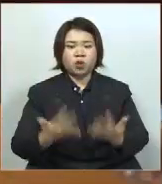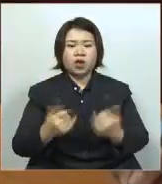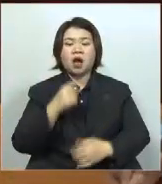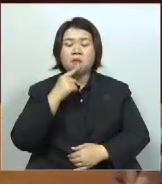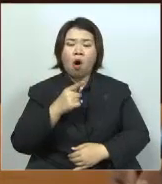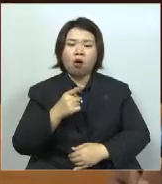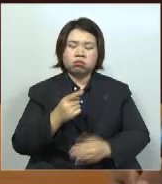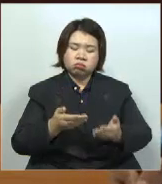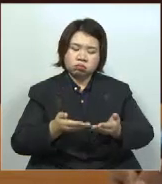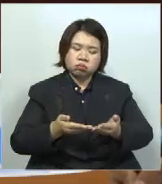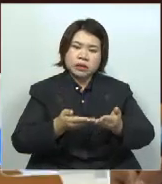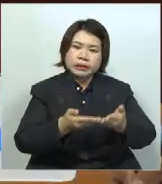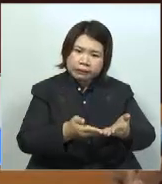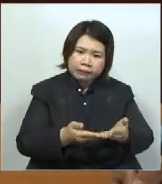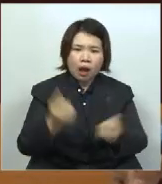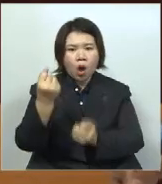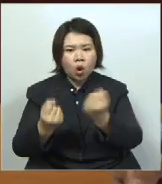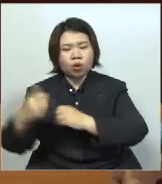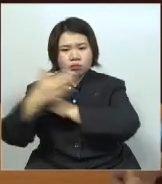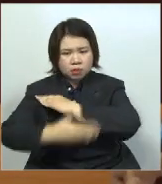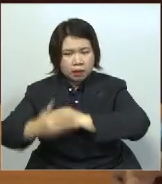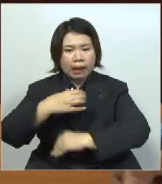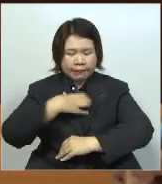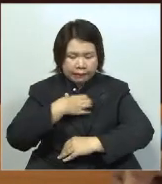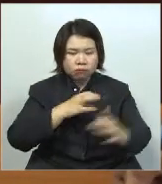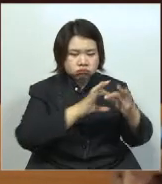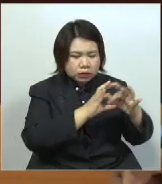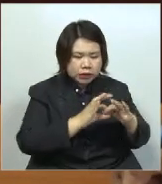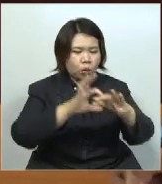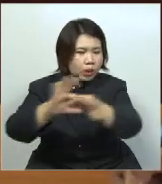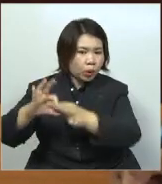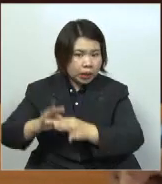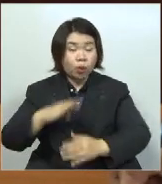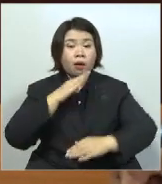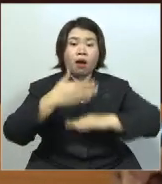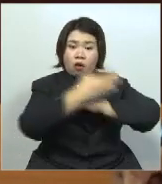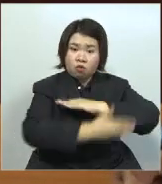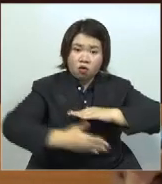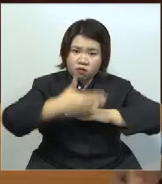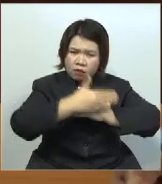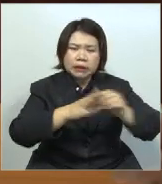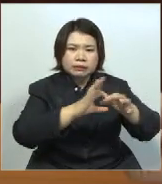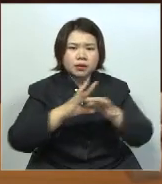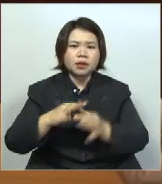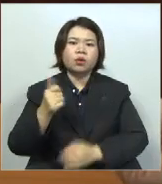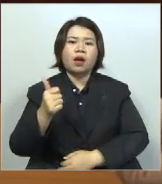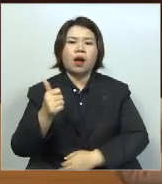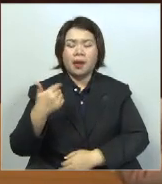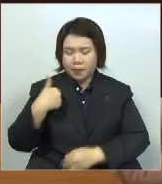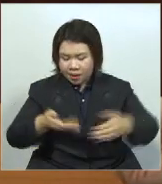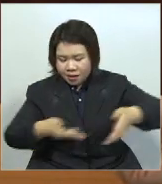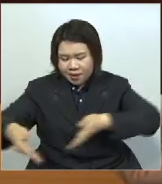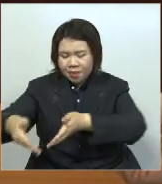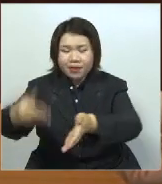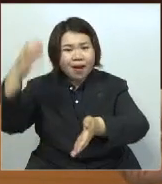เนี่ยเราอยากให้มันเชื่อมต่อกันความเชื่อมต่อเนี่ยรถไฟเนี่ยก็เชื่อมต่อในขณะเดียวกันเรามีแม่น้ำโข